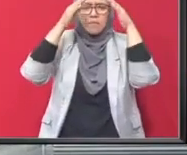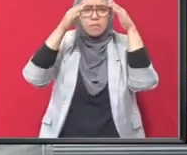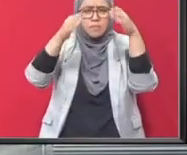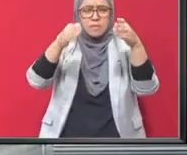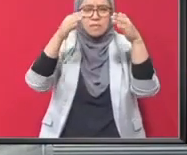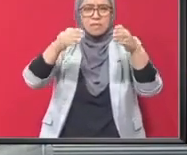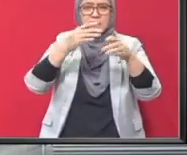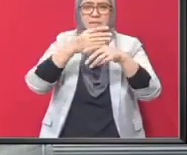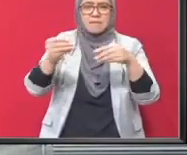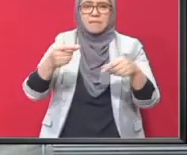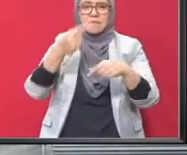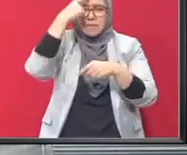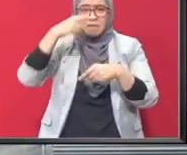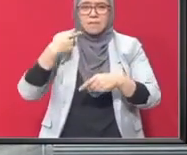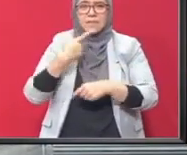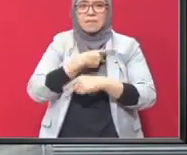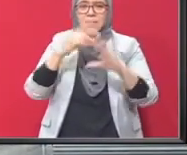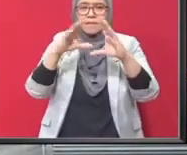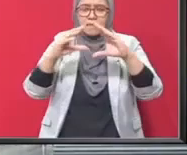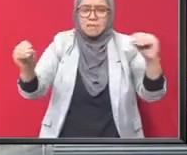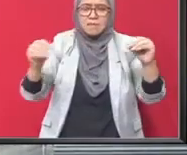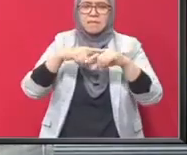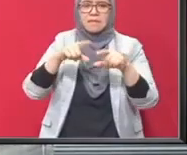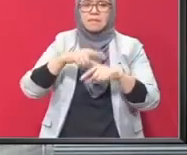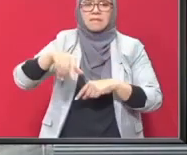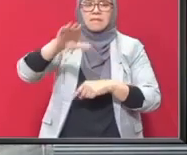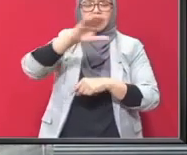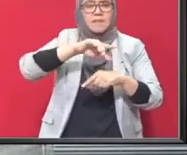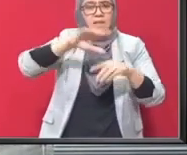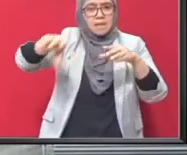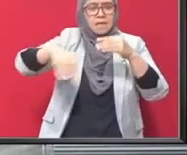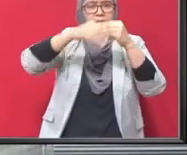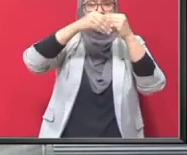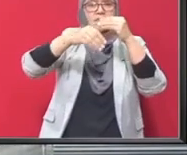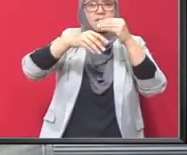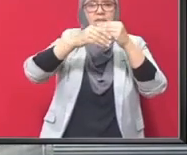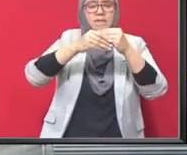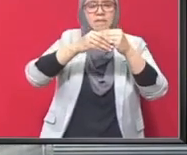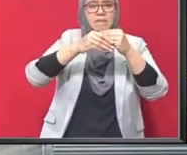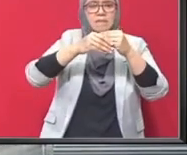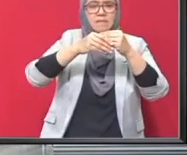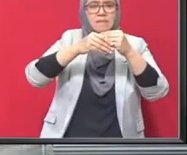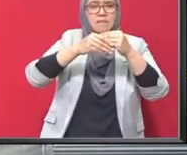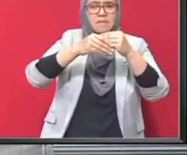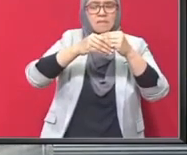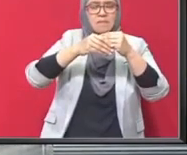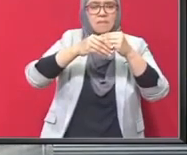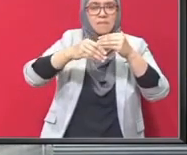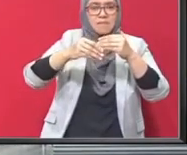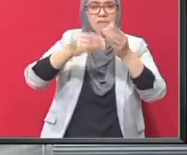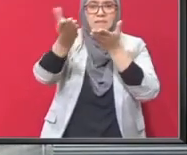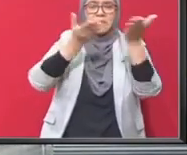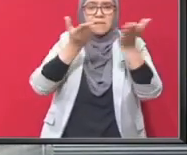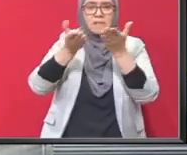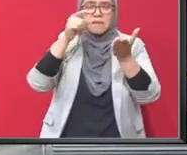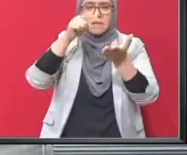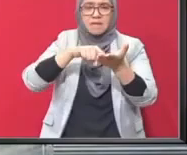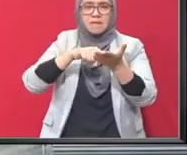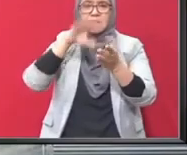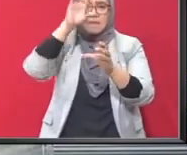kita mengatasi Maika Maika yang kita rasa SMS dalam air dengan izin